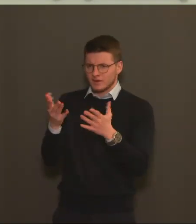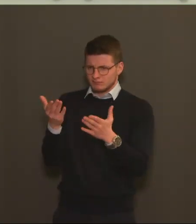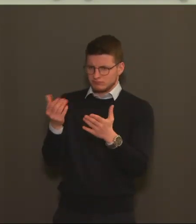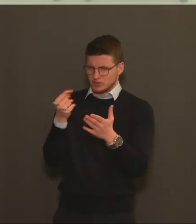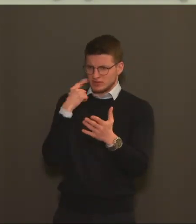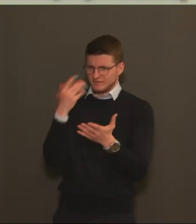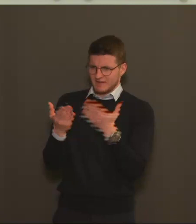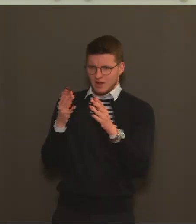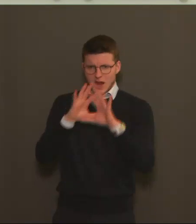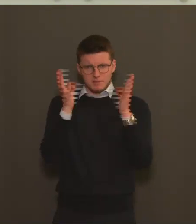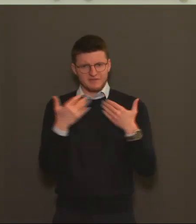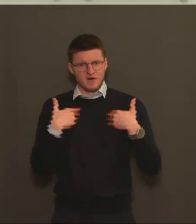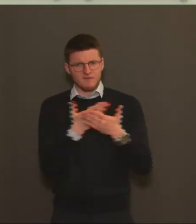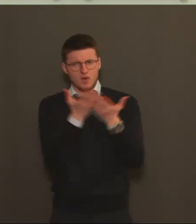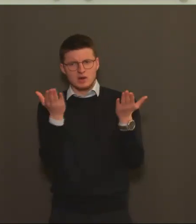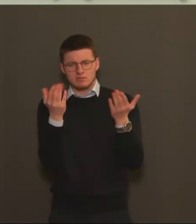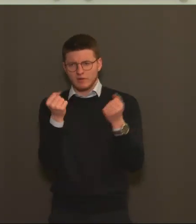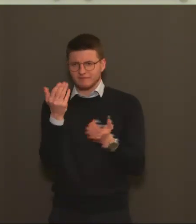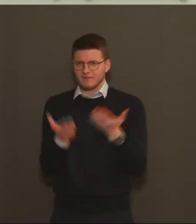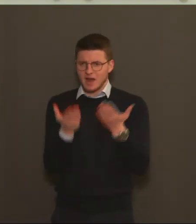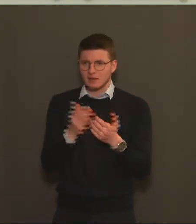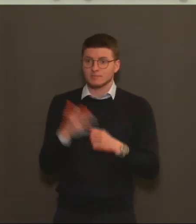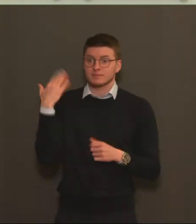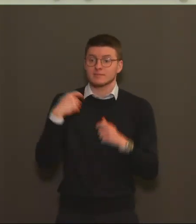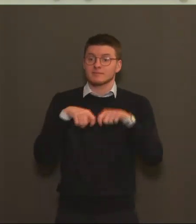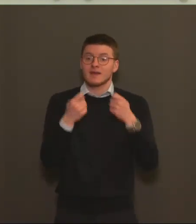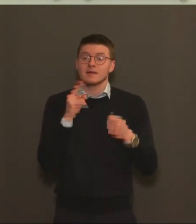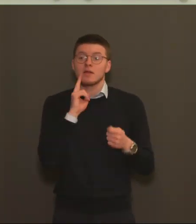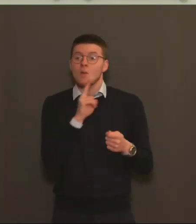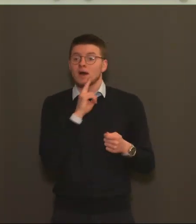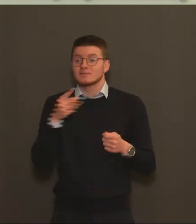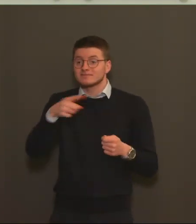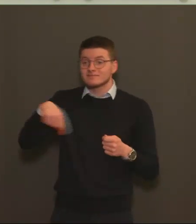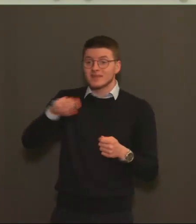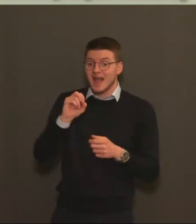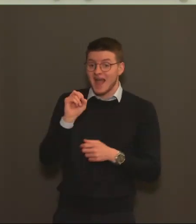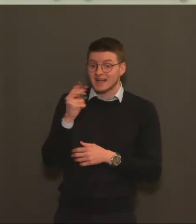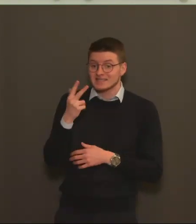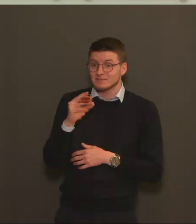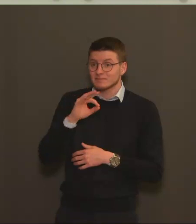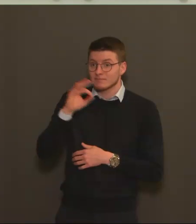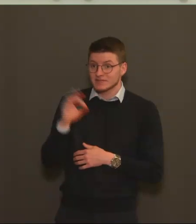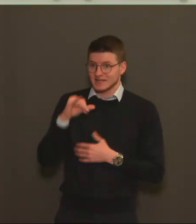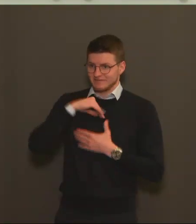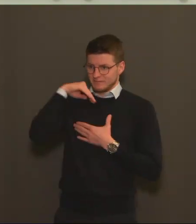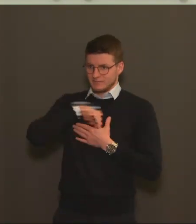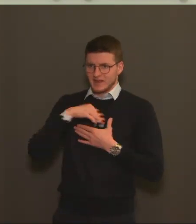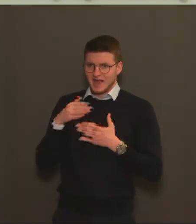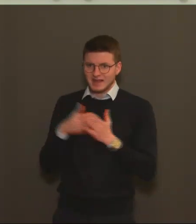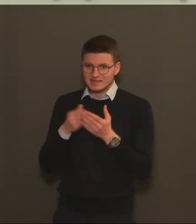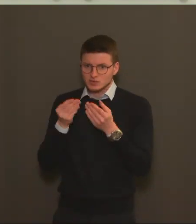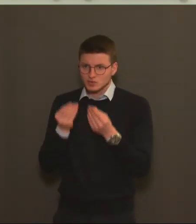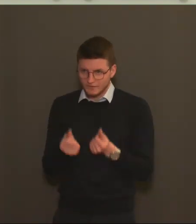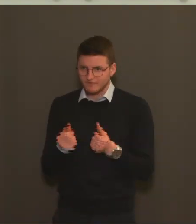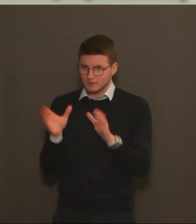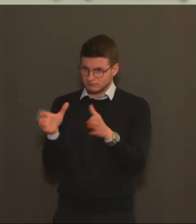begin januari 2021 had 18% van de bloeddonoren antistoffen tegen het coronavirus. En in een